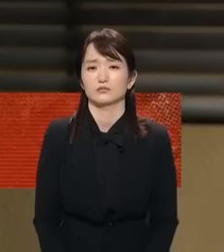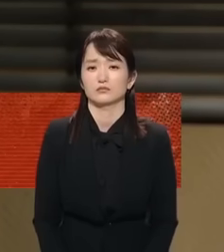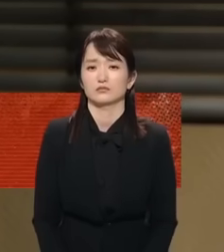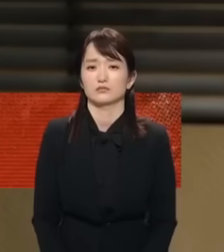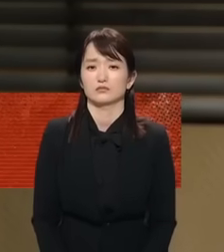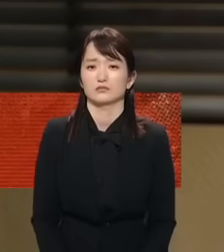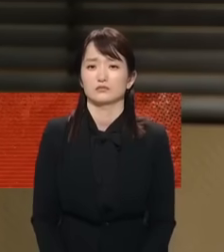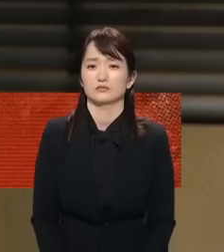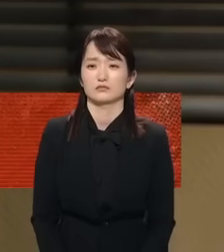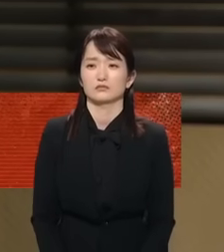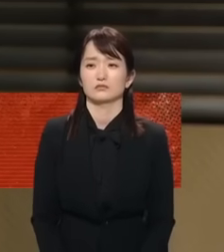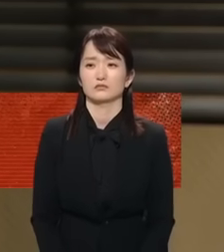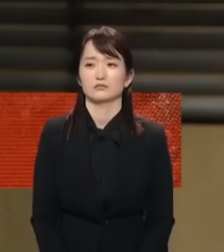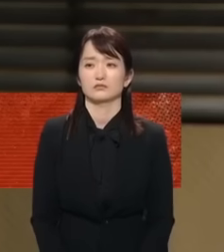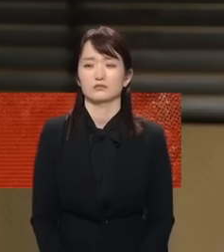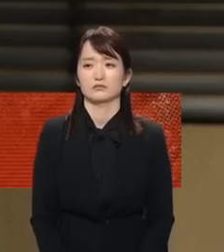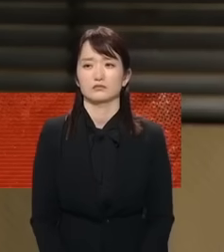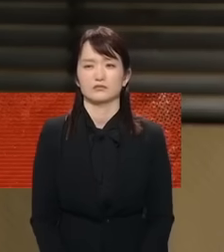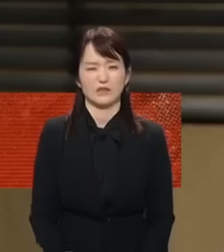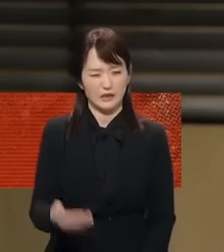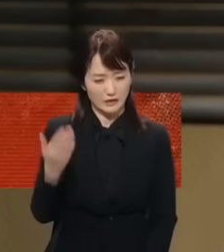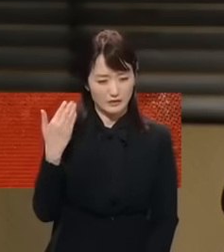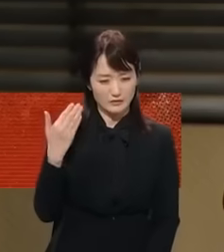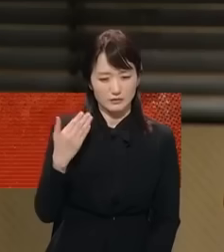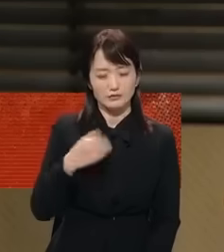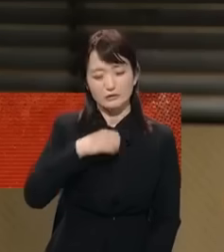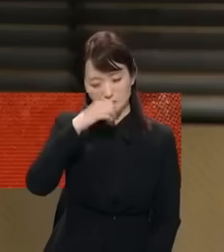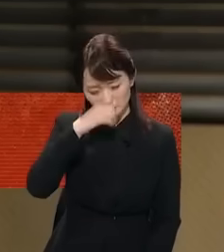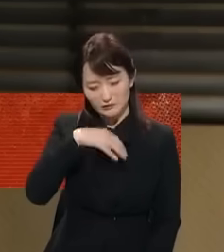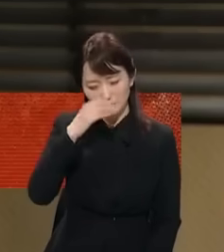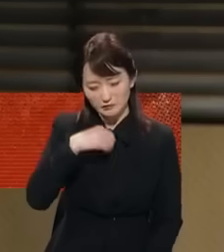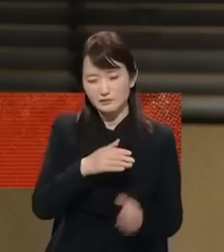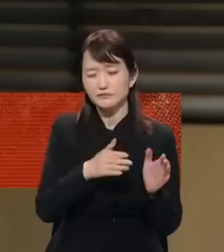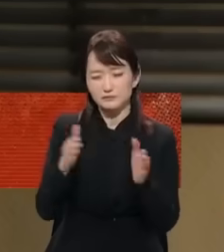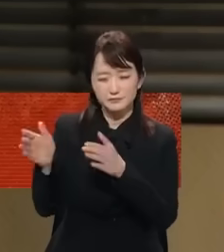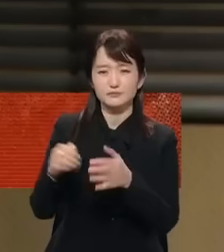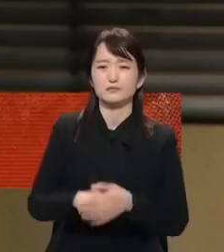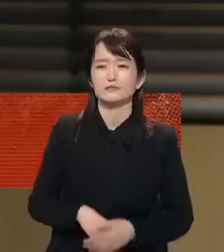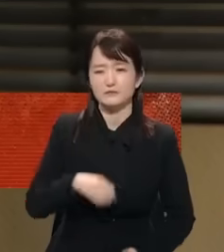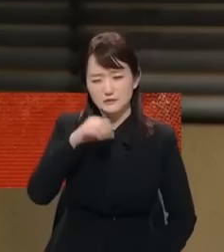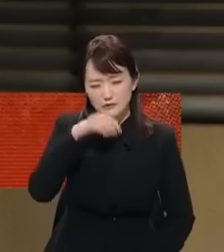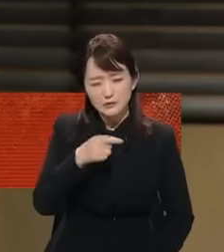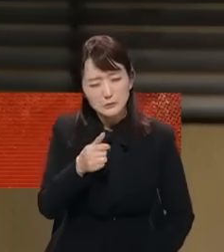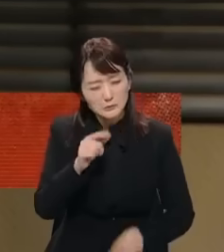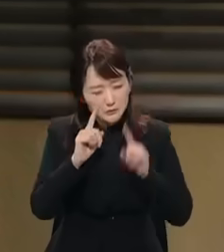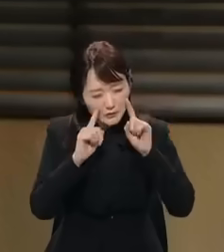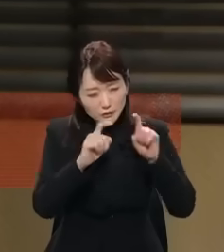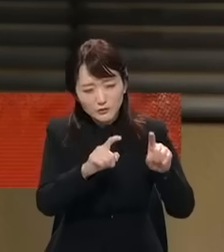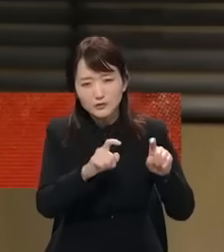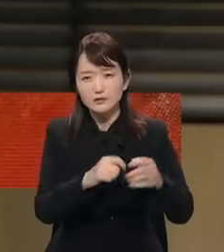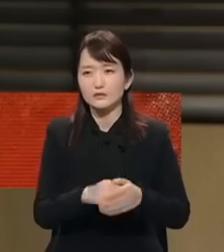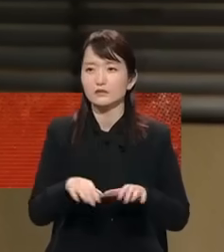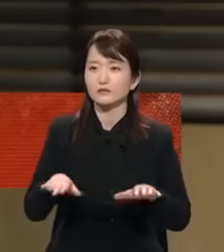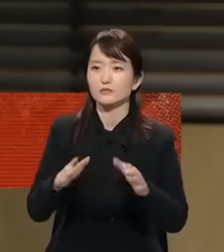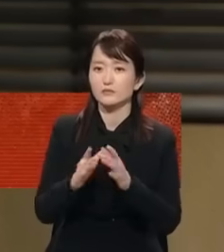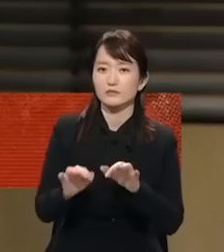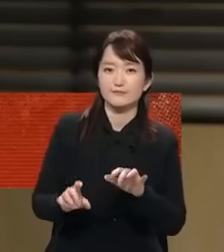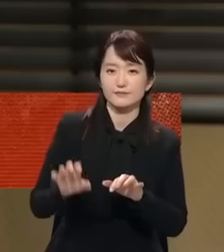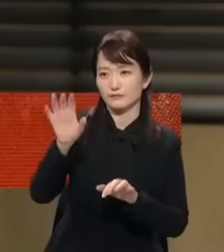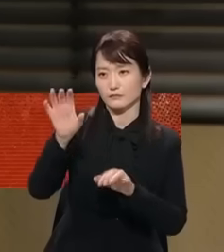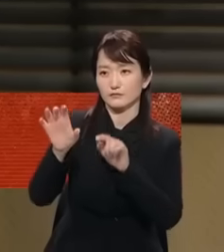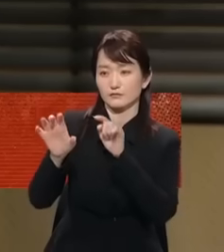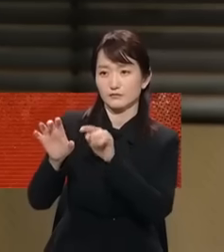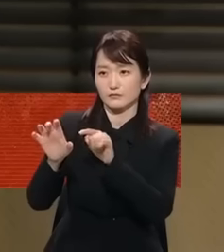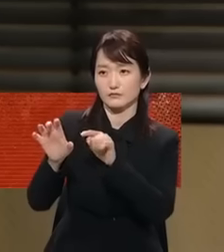얘기했다시피 강력하게 대응을 그동안에 하지 않았는데 이제 워낙 뭐 작은 어떤 그런 의혹이기 때문에 근데 이번에 올라오는 그런